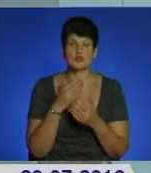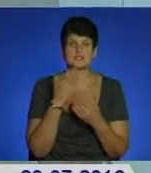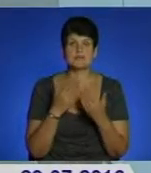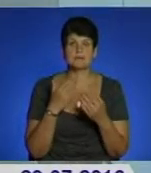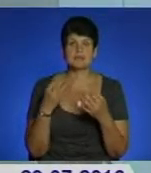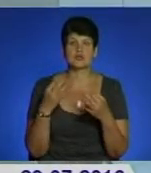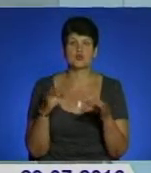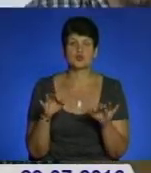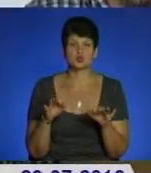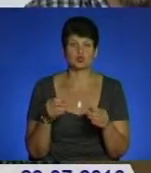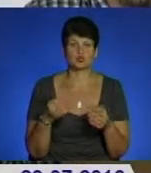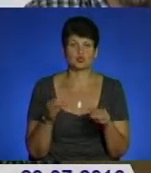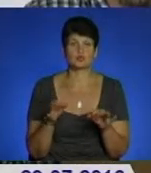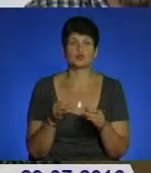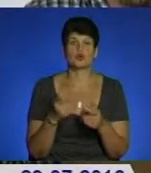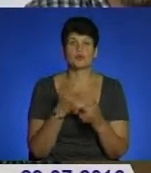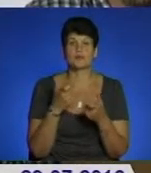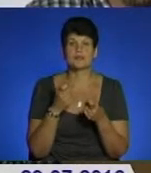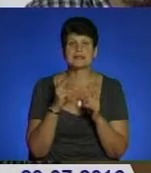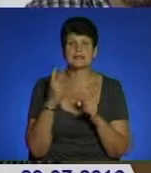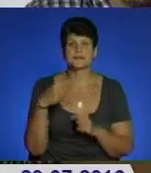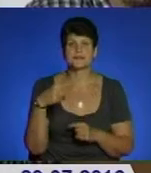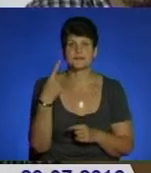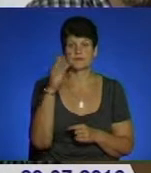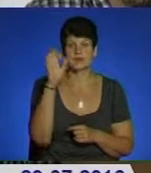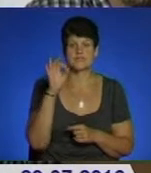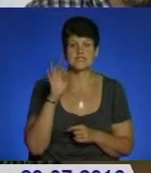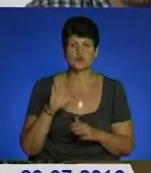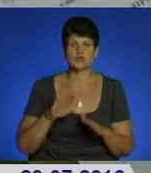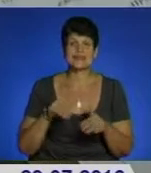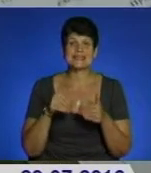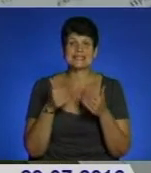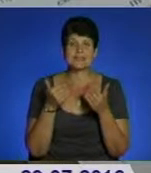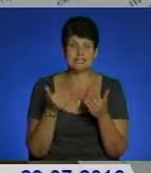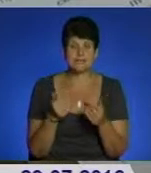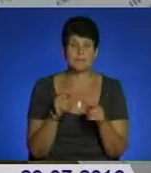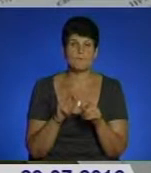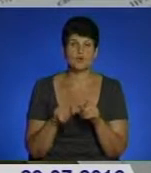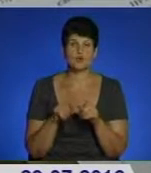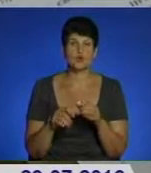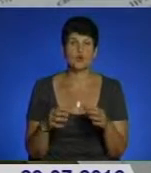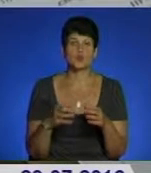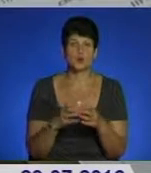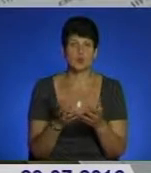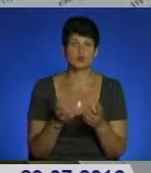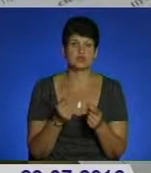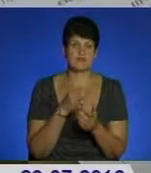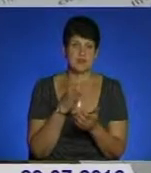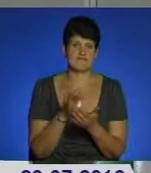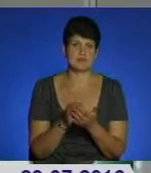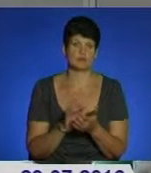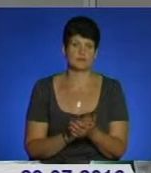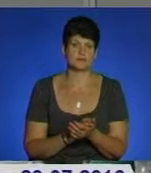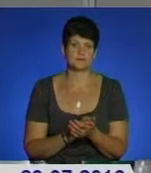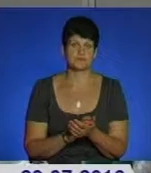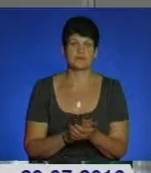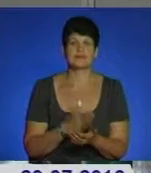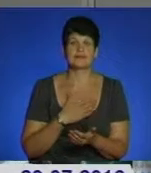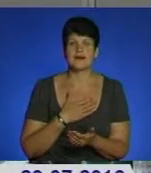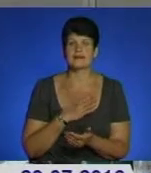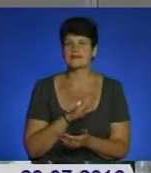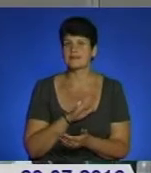до інформації, то лише на 21% надісланих моніторингова група отримала відповіді. Нас не